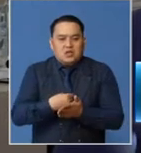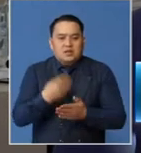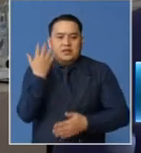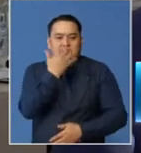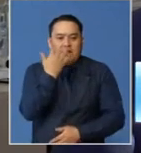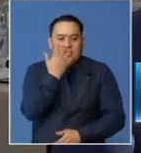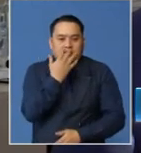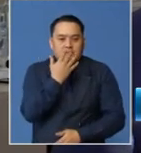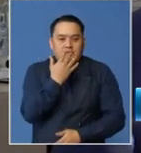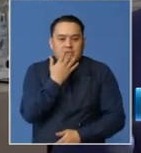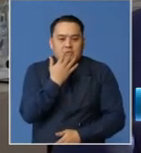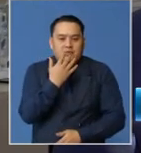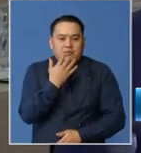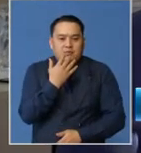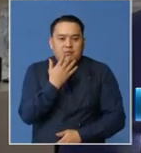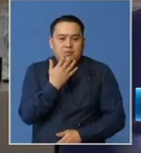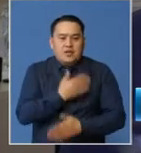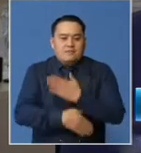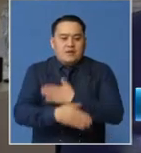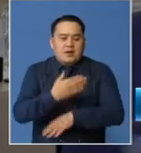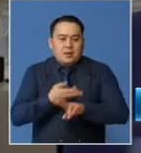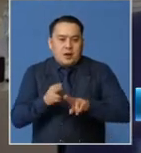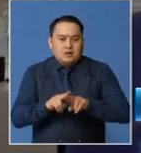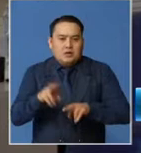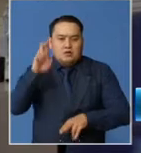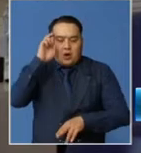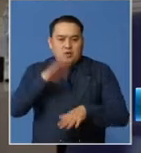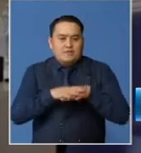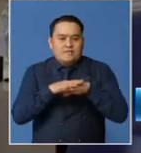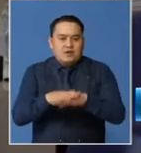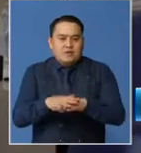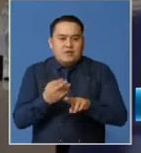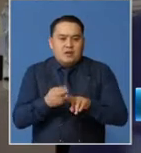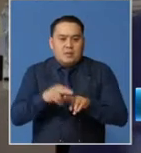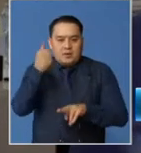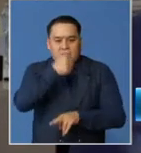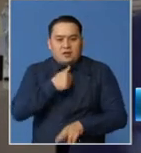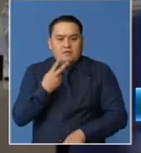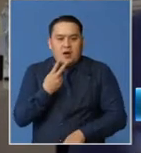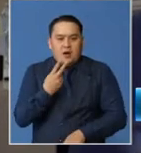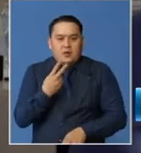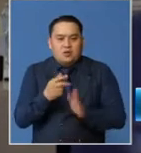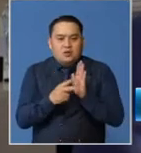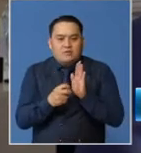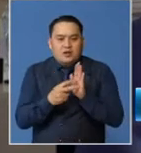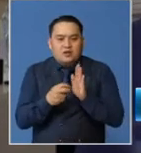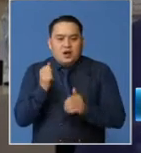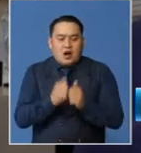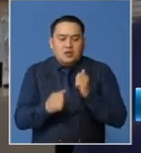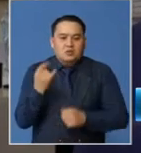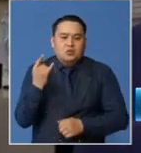незрячим, слабовидящим инвалидам. Государство выделяет в этом году 2 миллиона 800 каждому